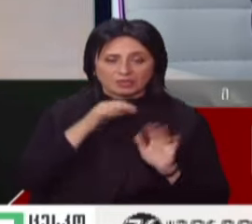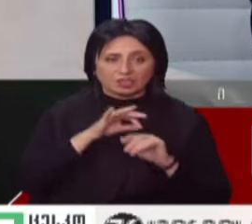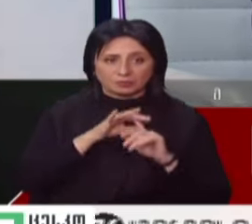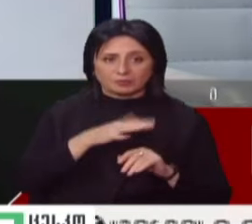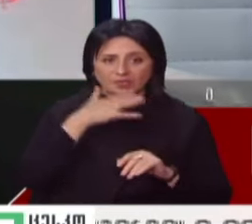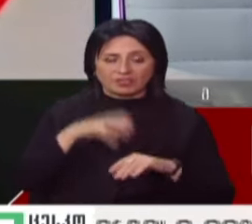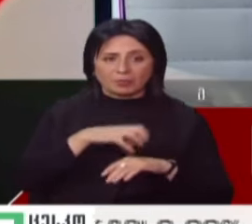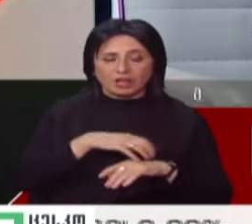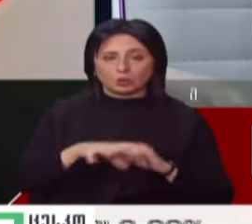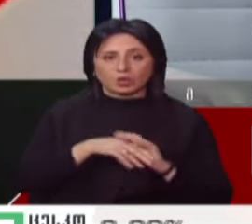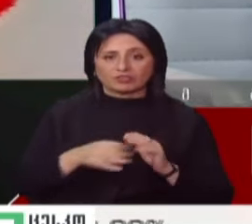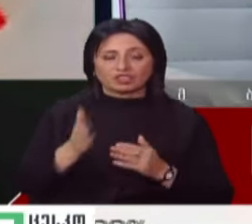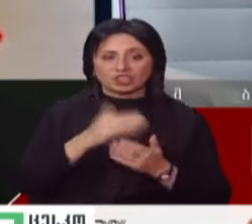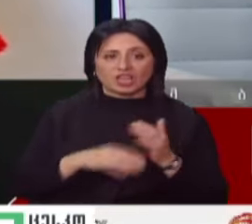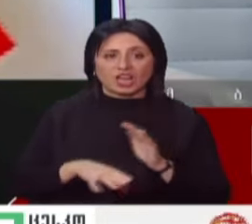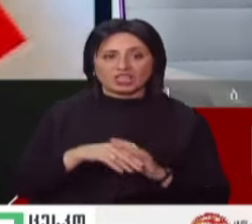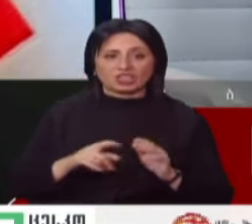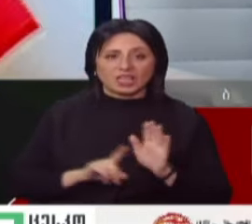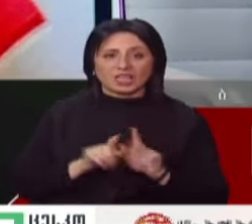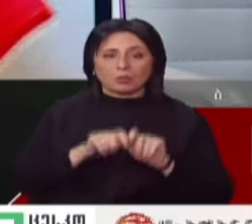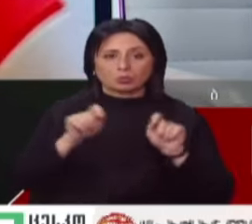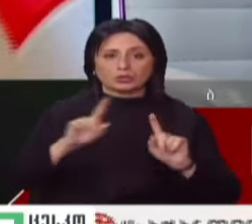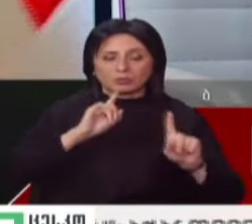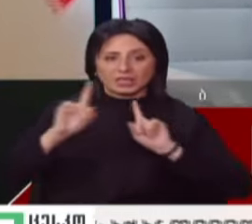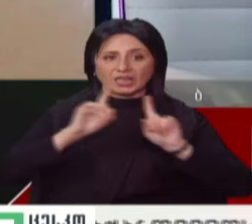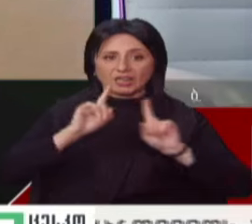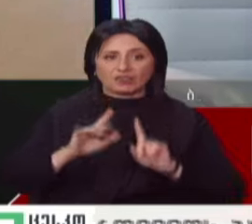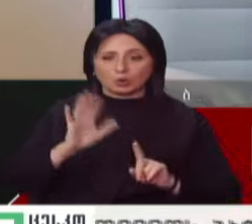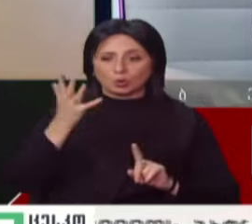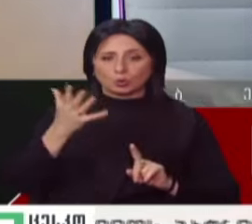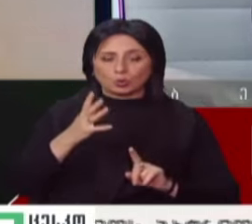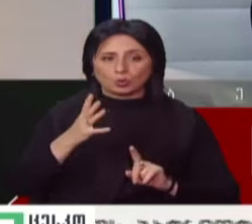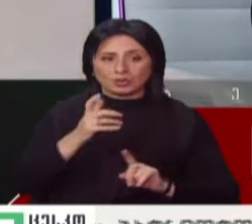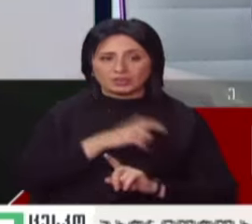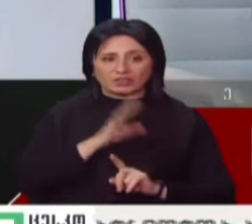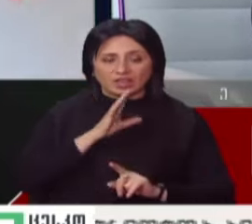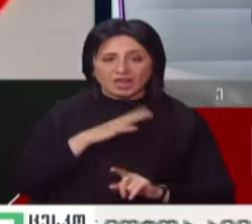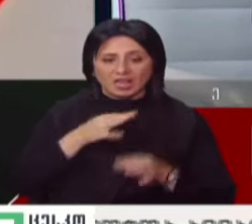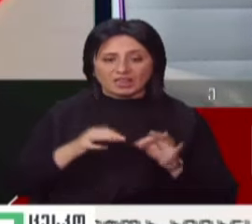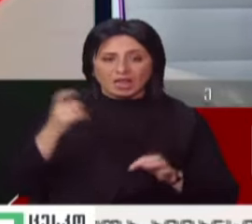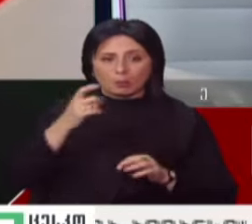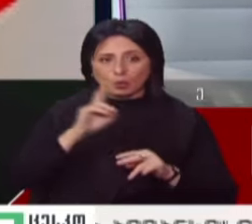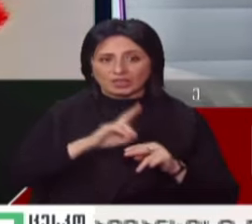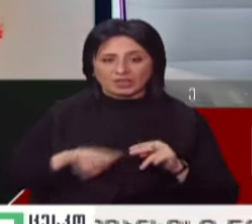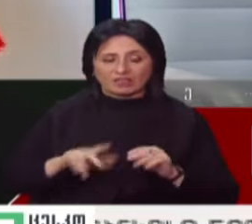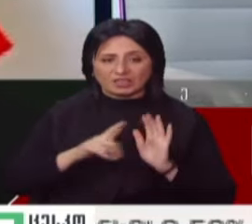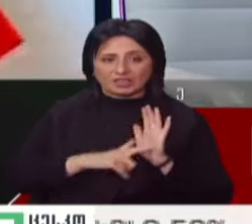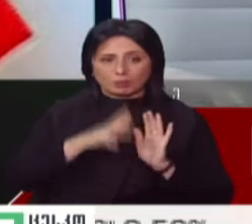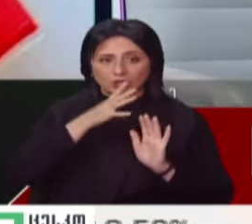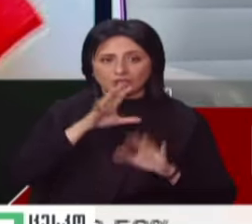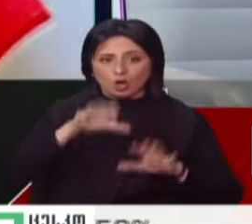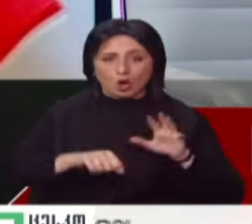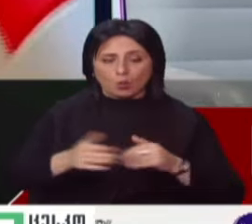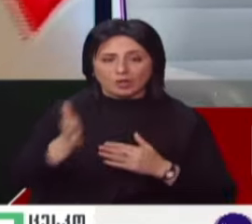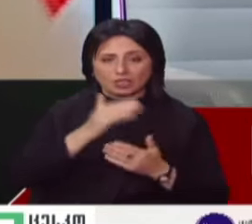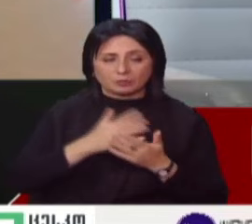Там рао партиоли арчевнеби шедега дайрчес дампуцнебели креба, садац хутиц аври калицихо. Да могу деблобис так аргуиста самостатцлиани